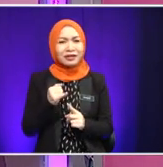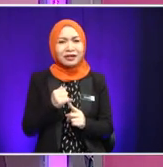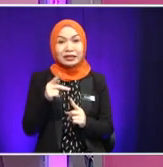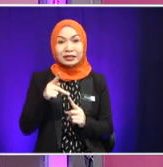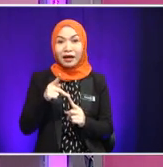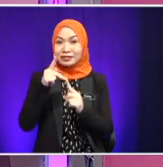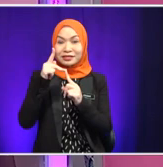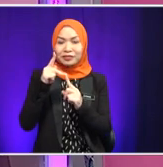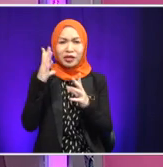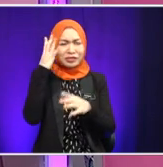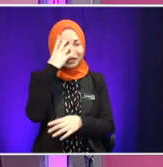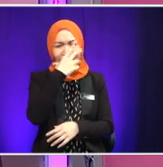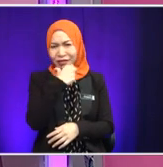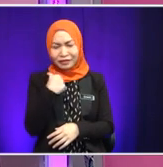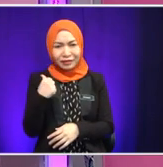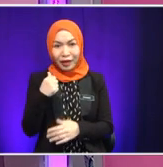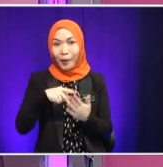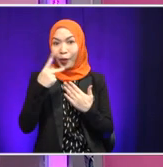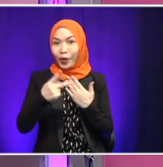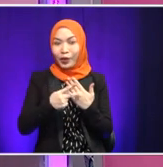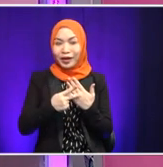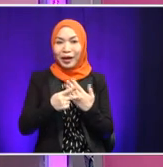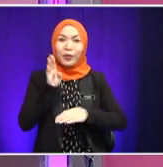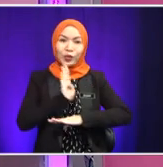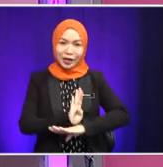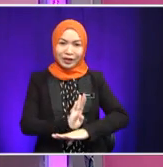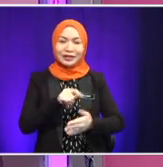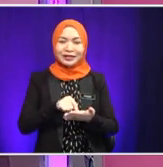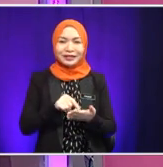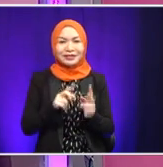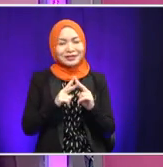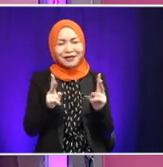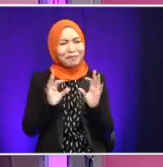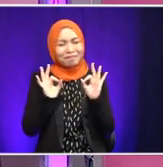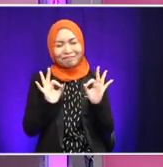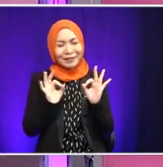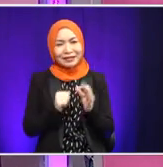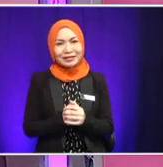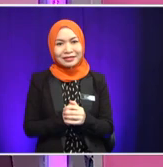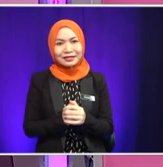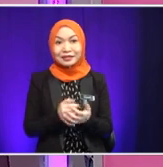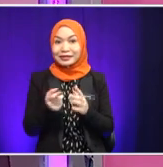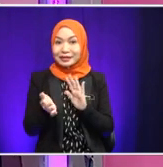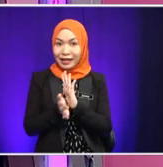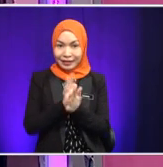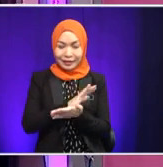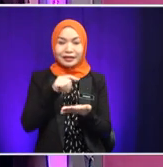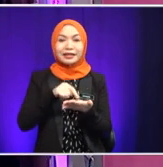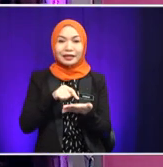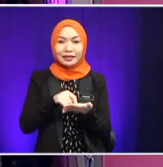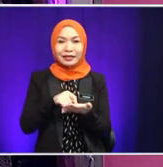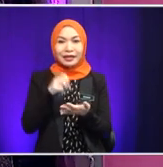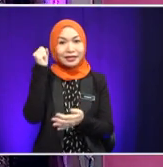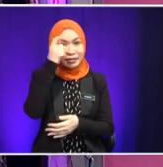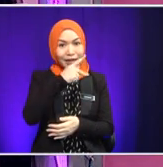sangat apa menarik ya program budaya contohnya program Citra warna ini Oke ini merupakan beberapa contoh amalan hewan yang kita